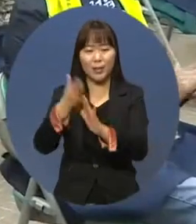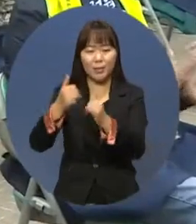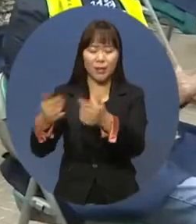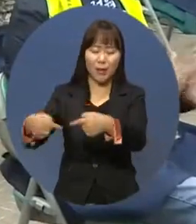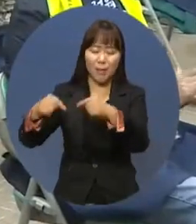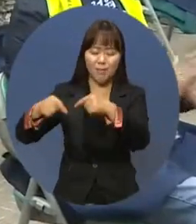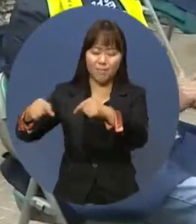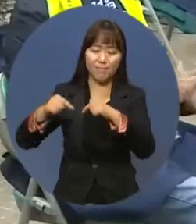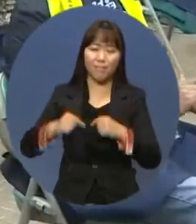됩니다